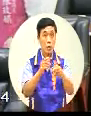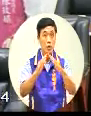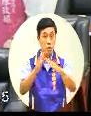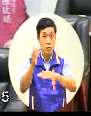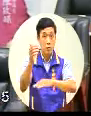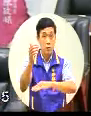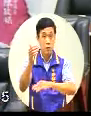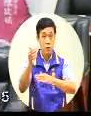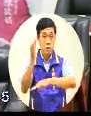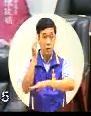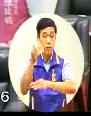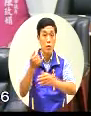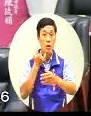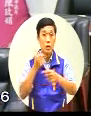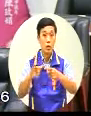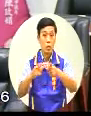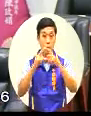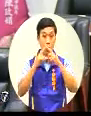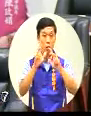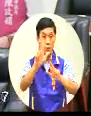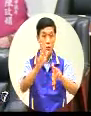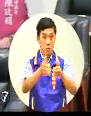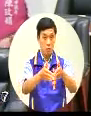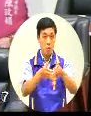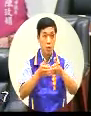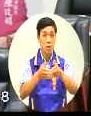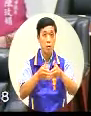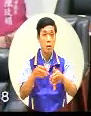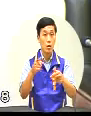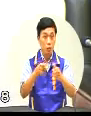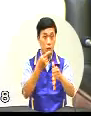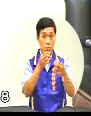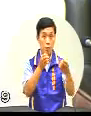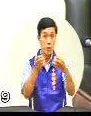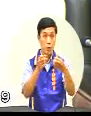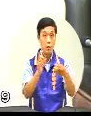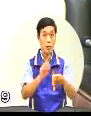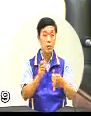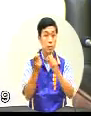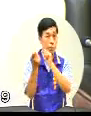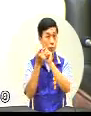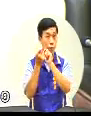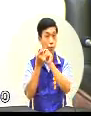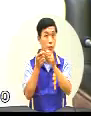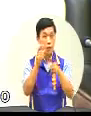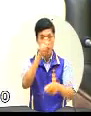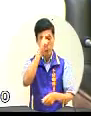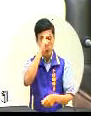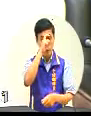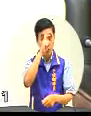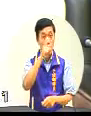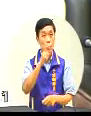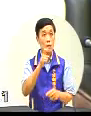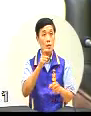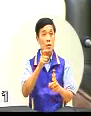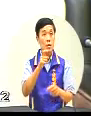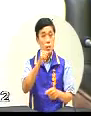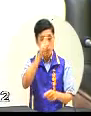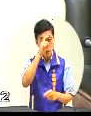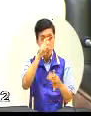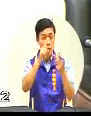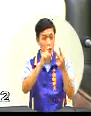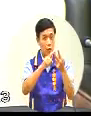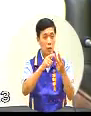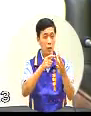们的回应了。那首先我们要先谈的就是最近我们期待既期待又怕